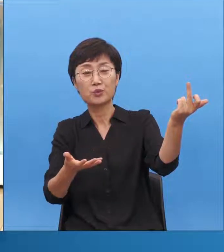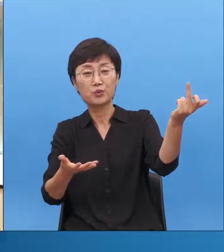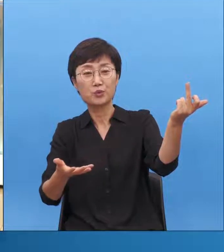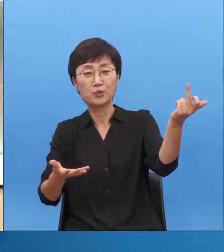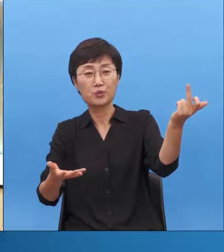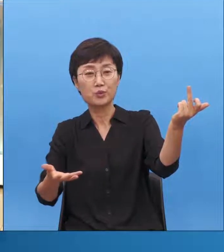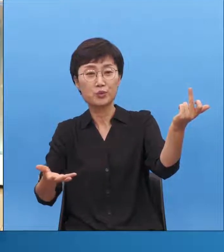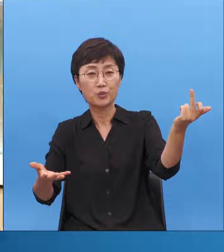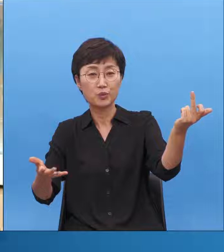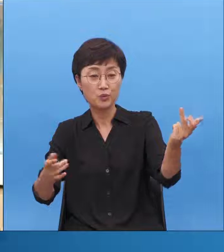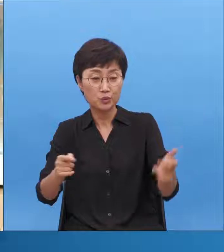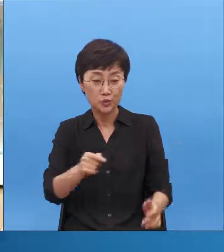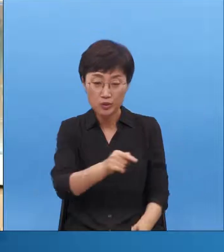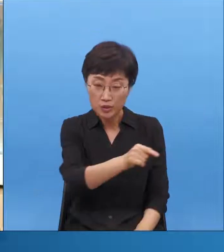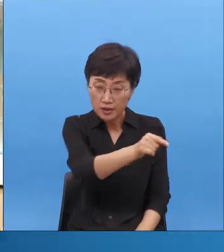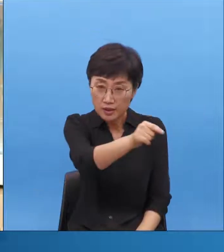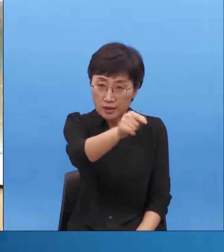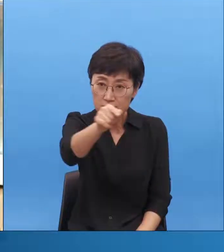시냇물